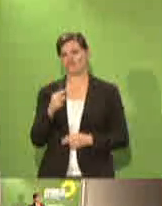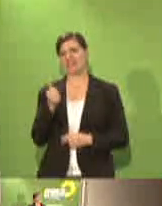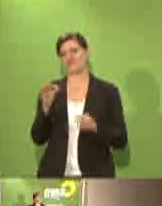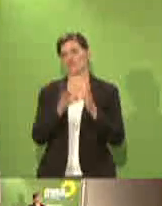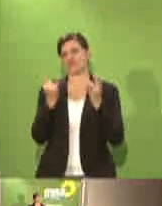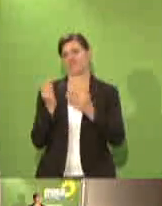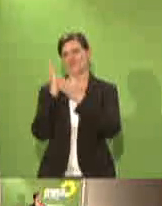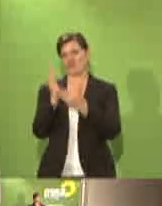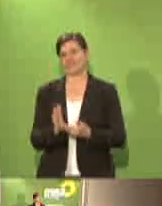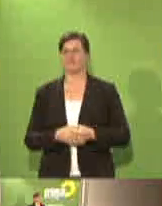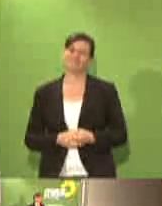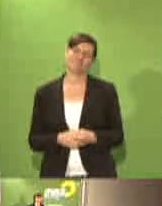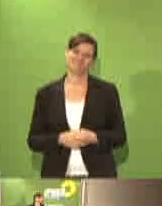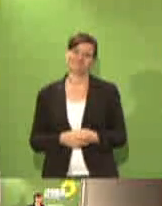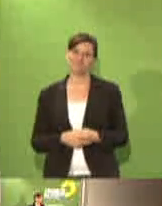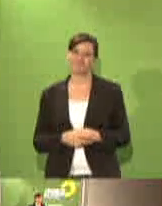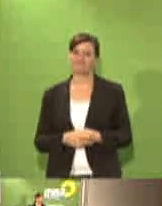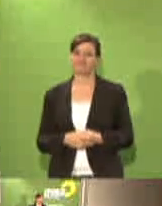vor.